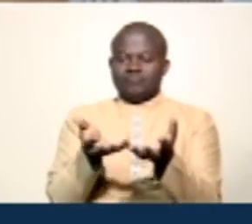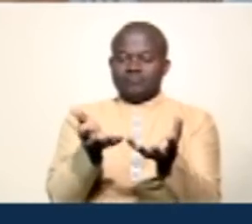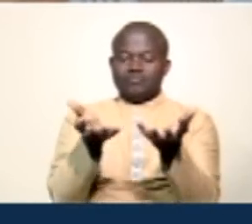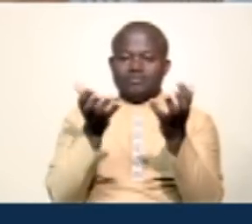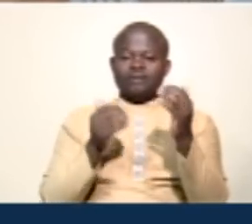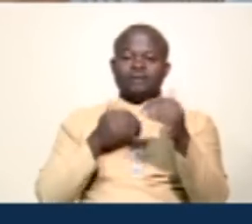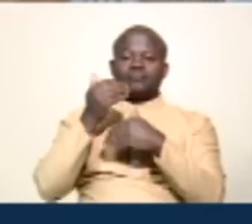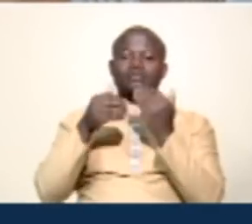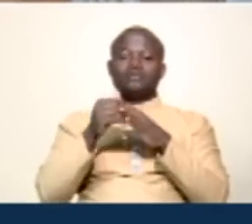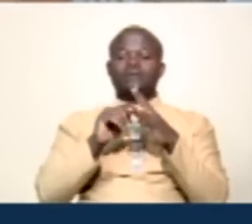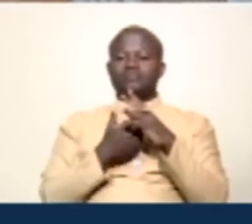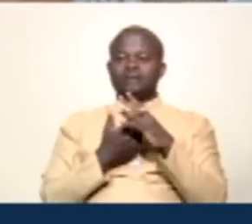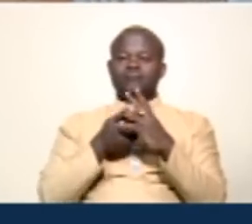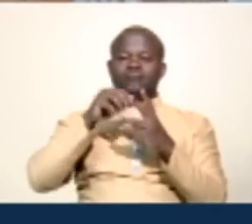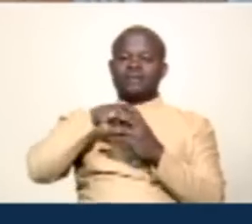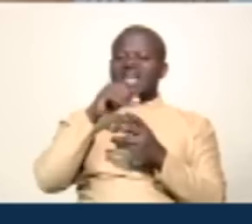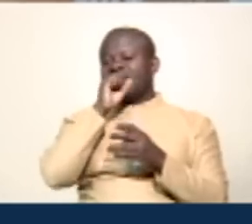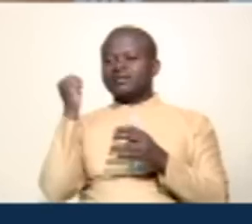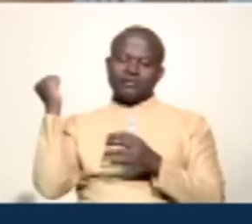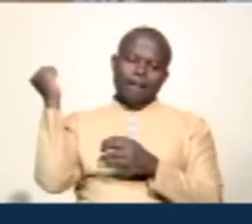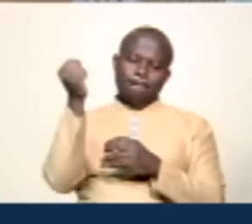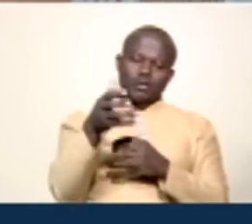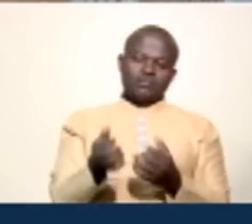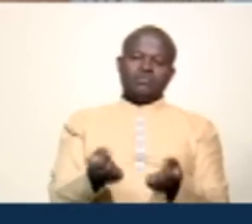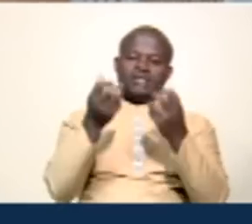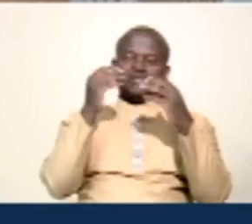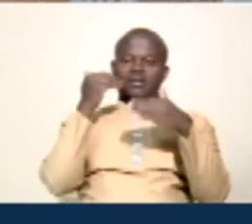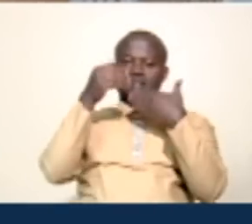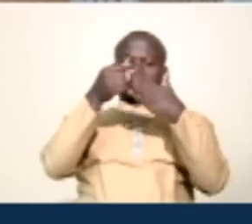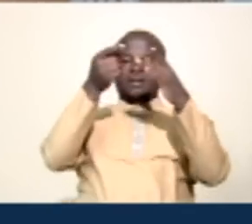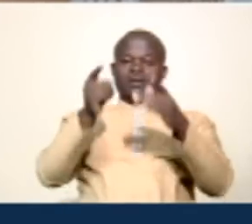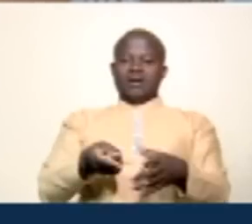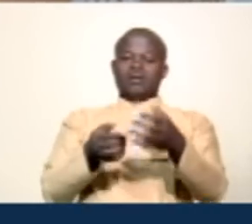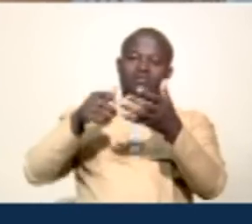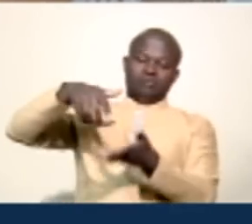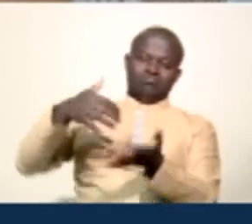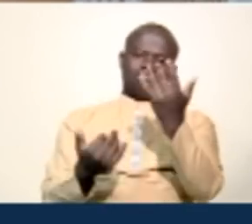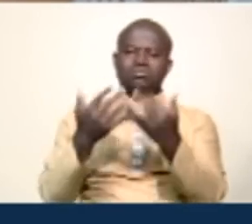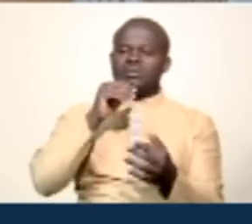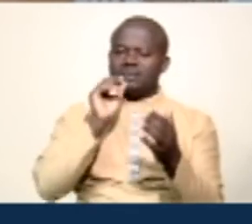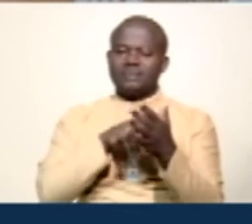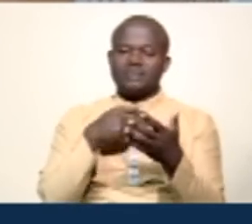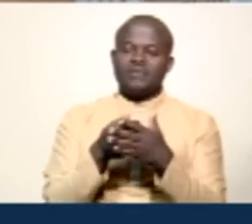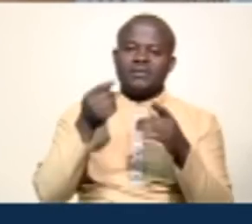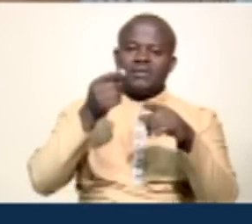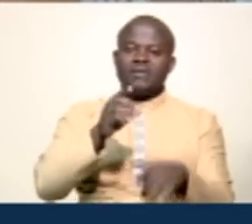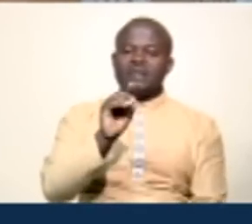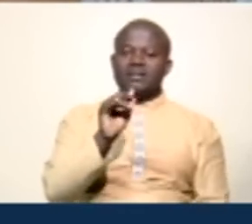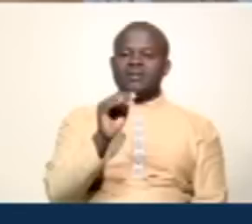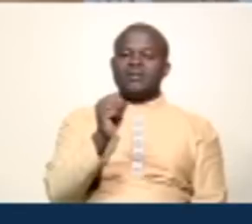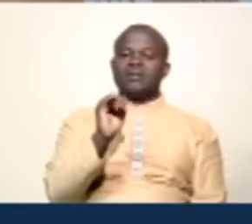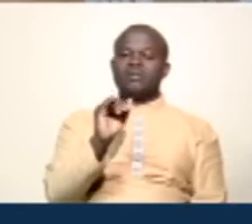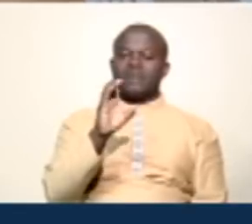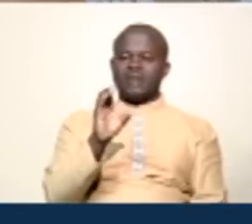ubwo barabanje bateramo za grenade bazana esansi baratwika byanga gushya bazana ibyo bita dinamike